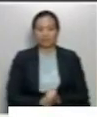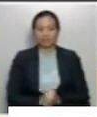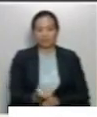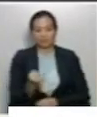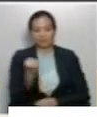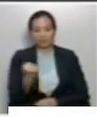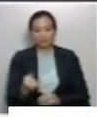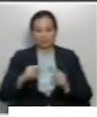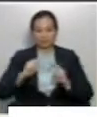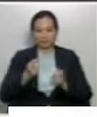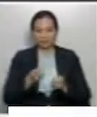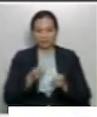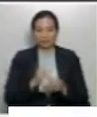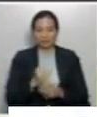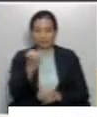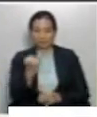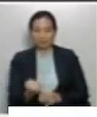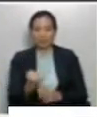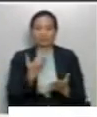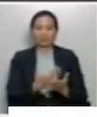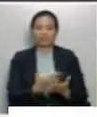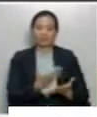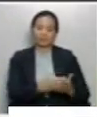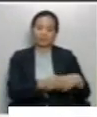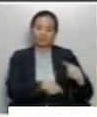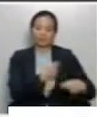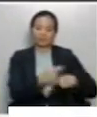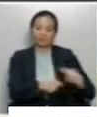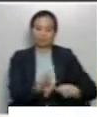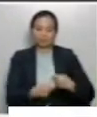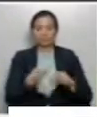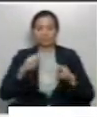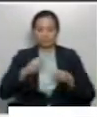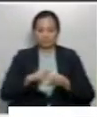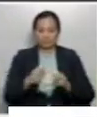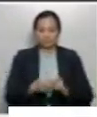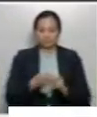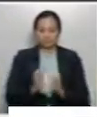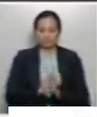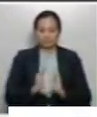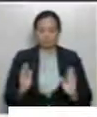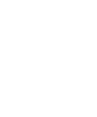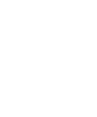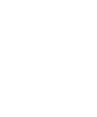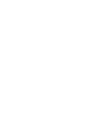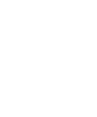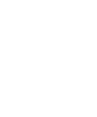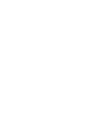คดีล่ะมันยื่นต้องเสียตังค์น่ะอันนี้คือปัญหาครับขอบคุณมากท่านประธานครับ